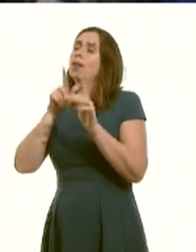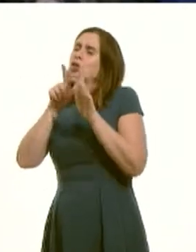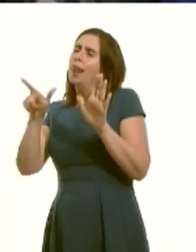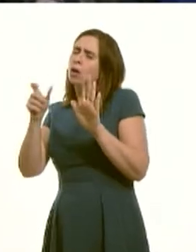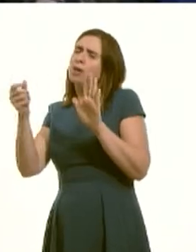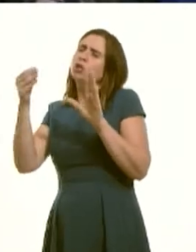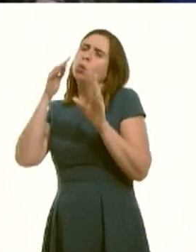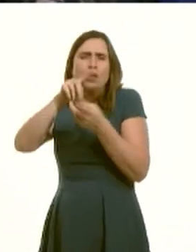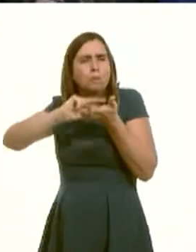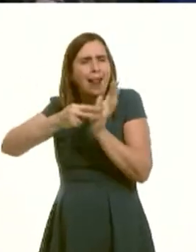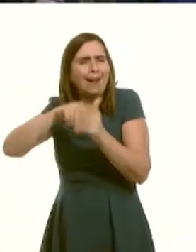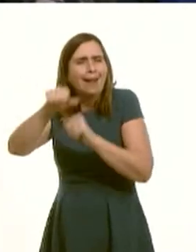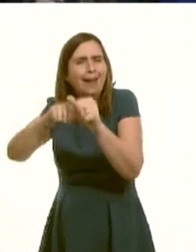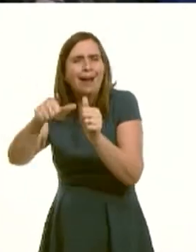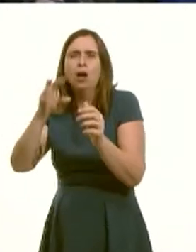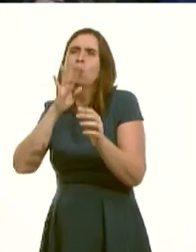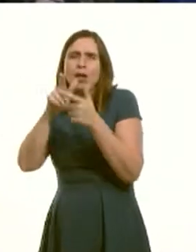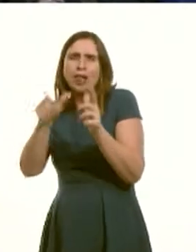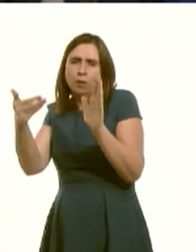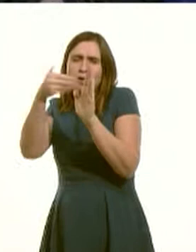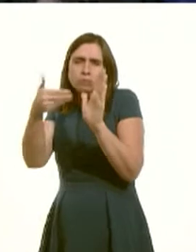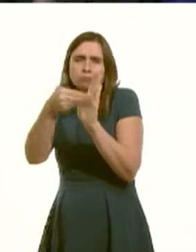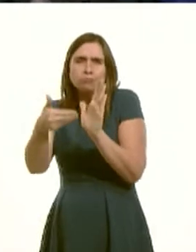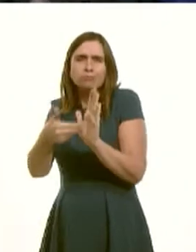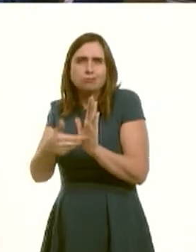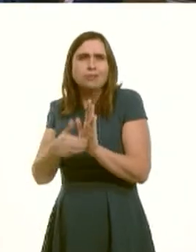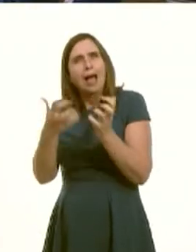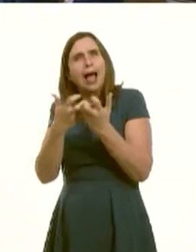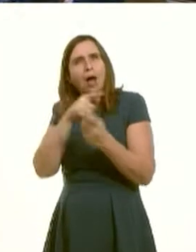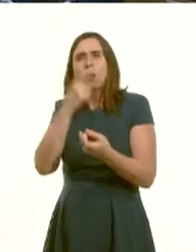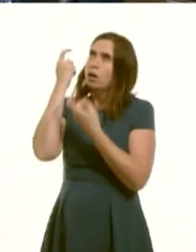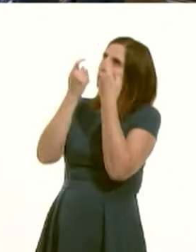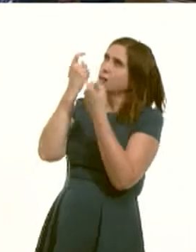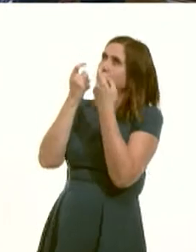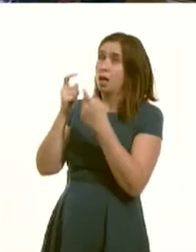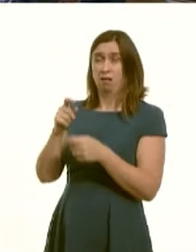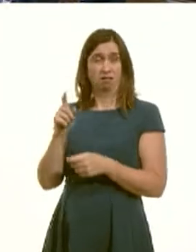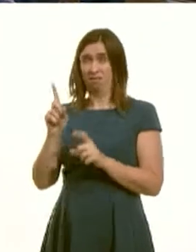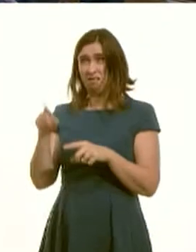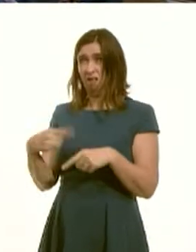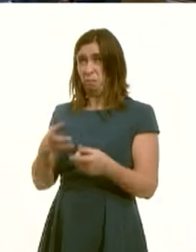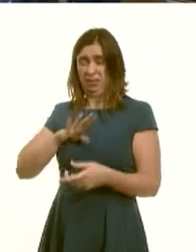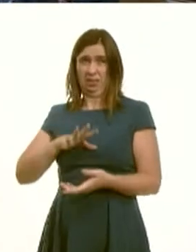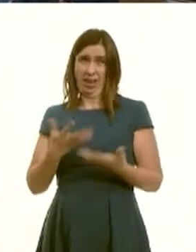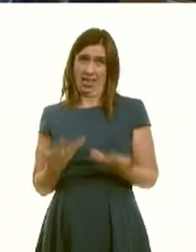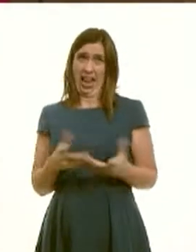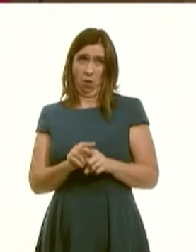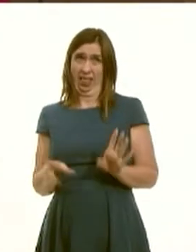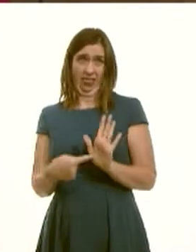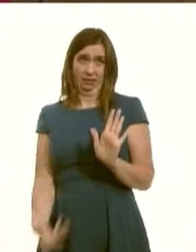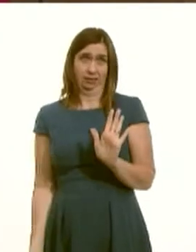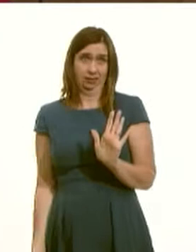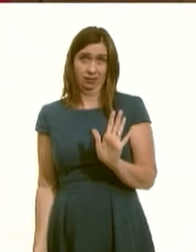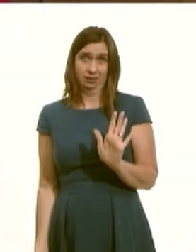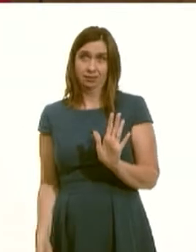gymahu. Os ydych chi, gwedwch hynny. Os ddim, gwedwch wrthon ni beth ych chi'n mynd i wneud. Wel, ar hyn o bryd, mae'n anodd i weld ym mha ffordd, felly fe bil